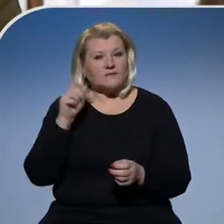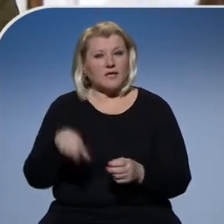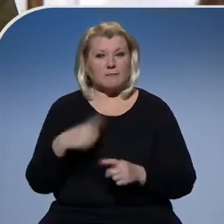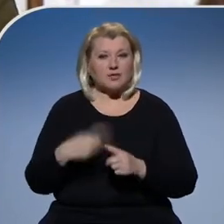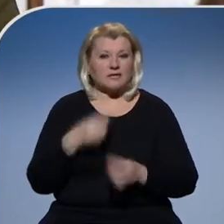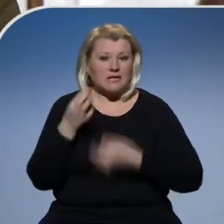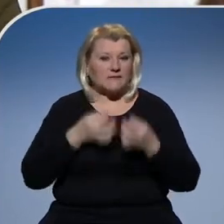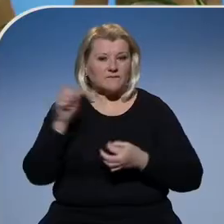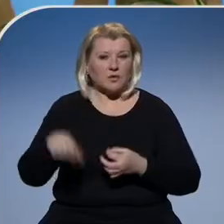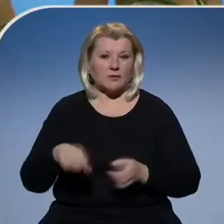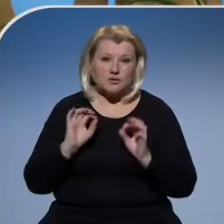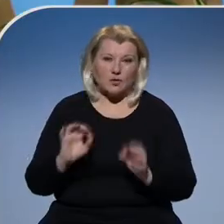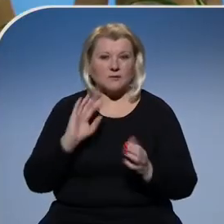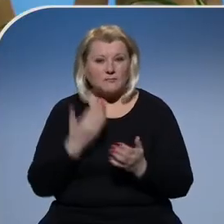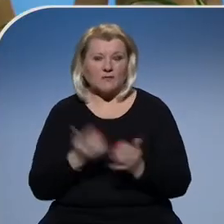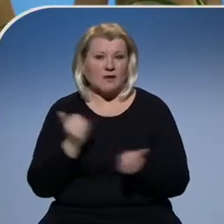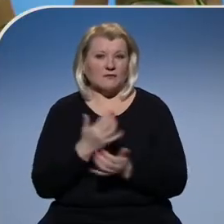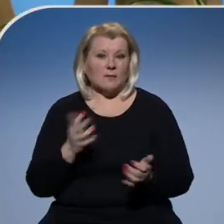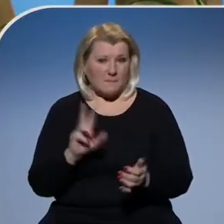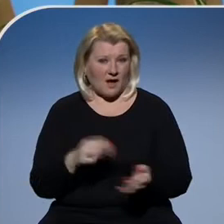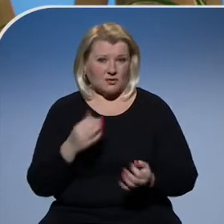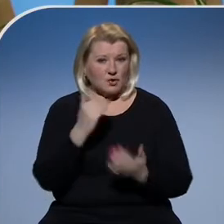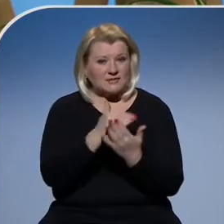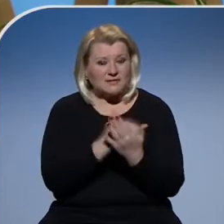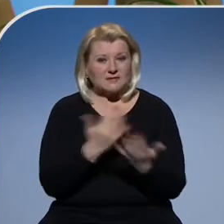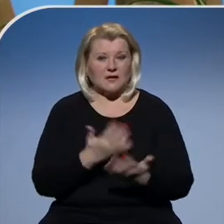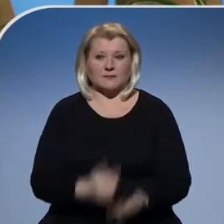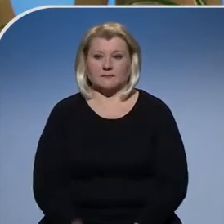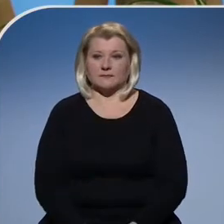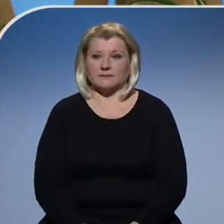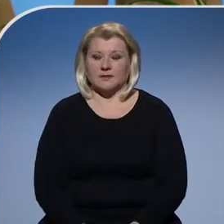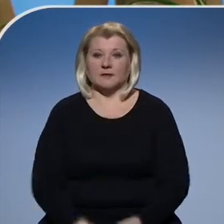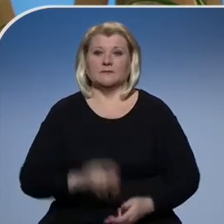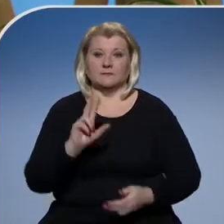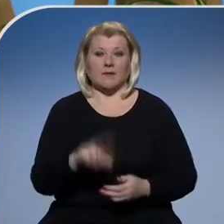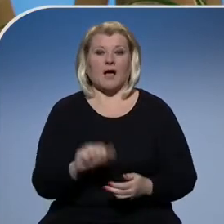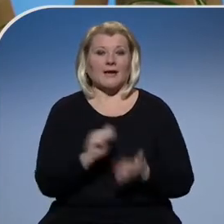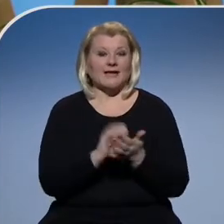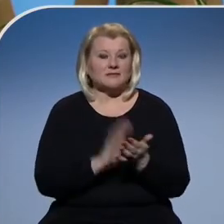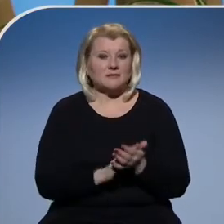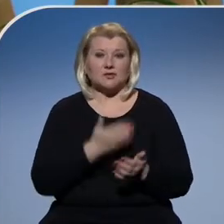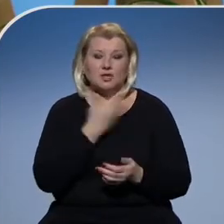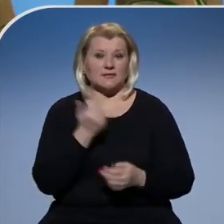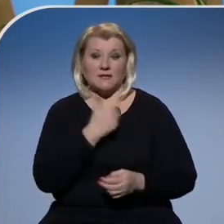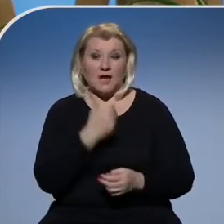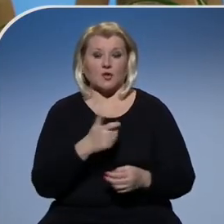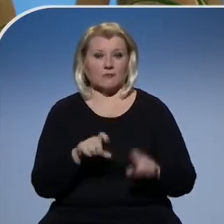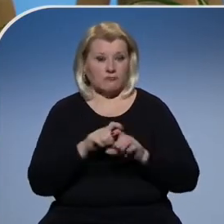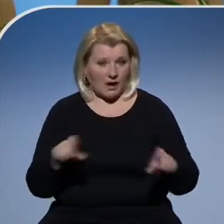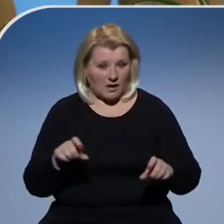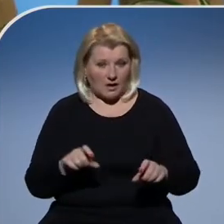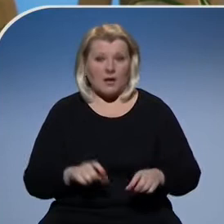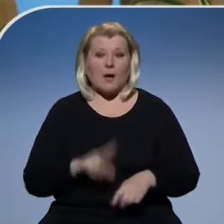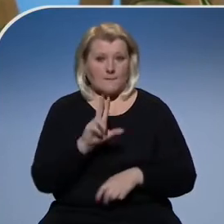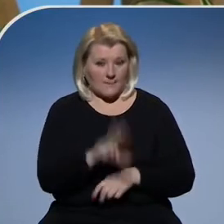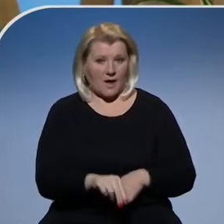nějaké reference. Základem bych řekl, že je skutečně registr České národní banky, takže třeba investiční poradci skutečně můžete